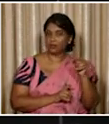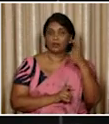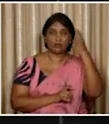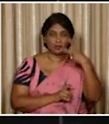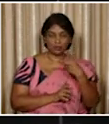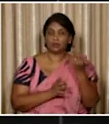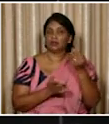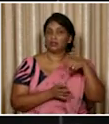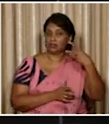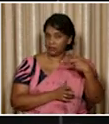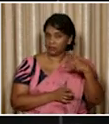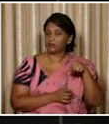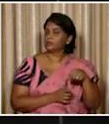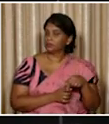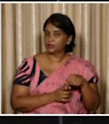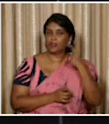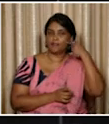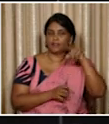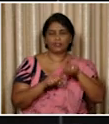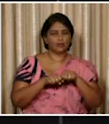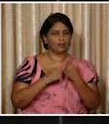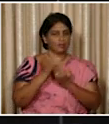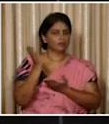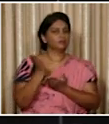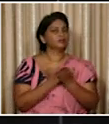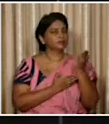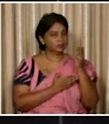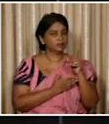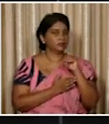பிரேரணை மீதான விவாதமாக இருந்தாலும், நான் மிக முக்கியமாக